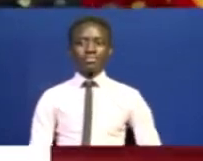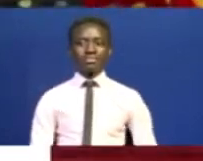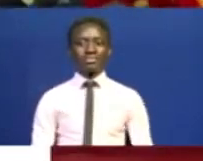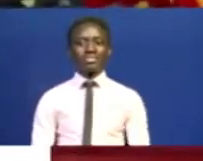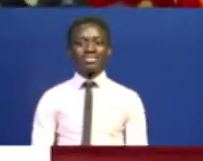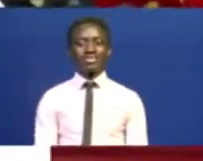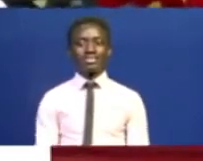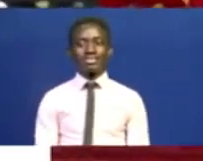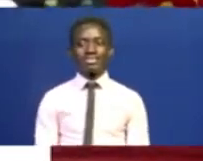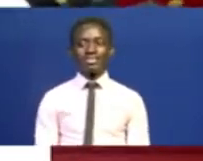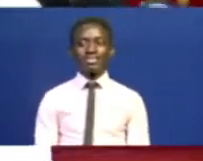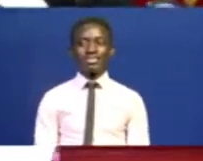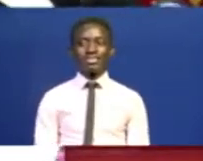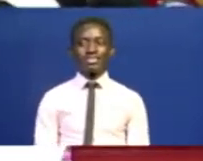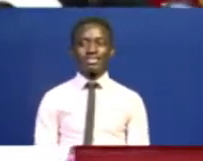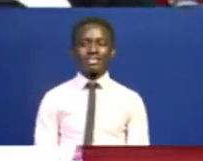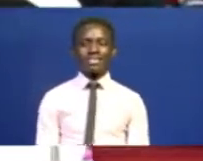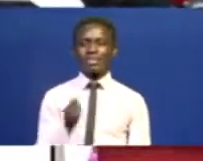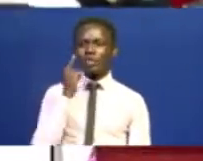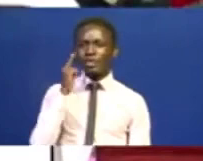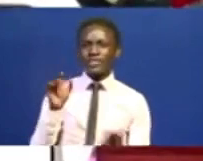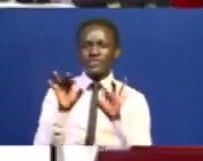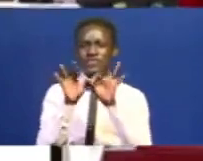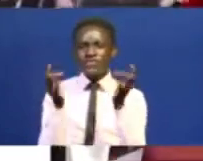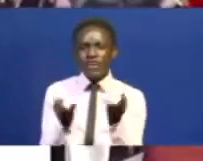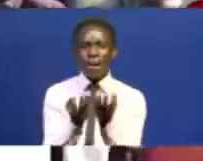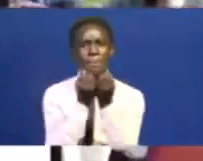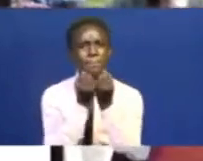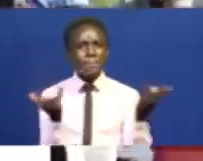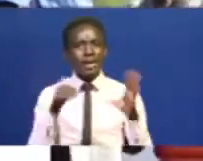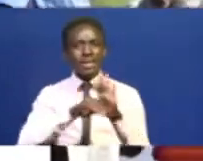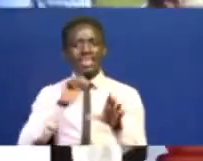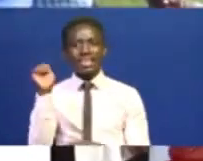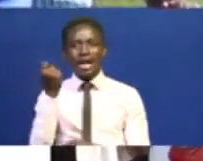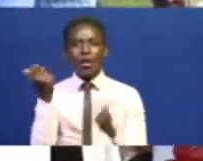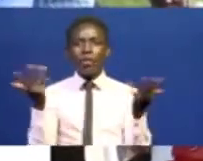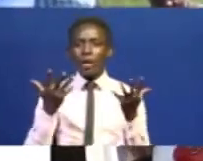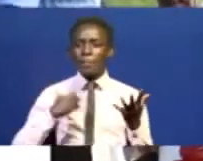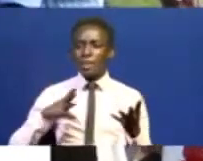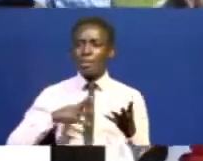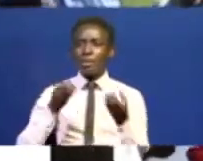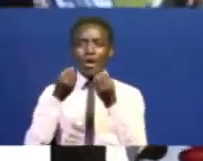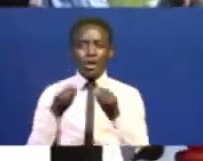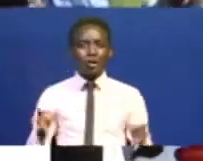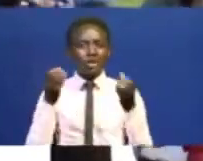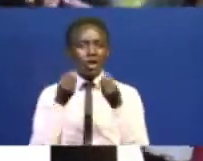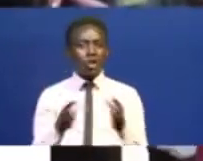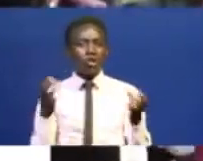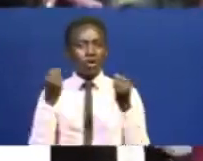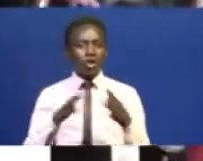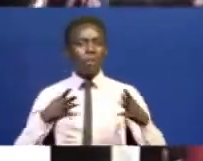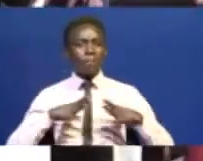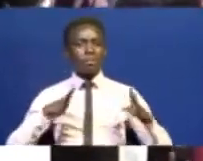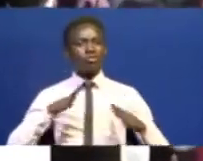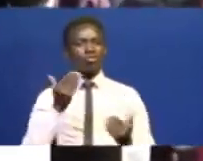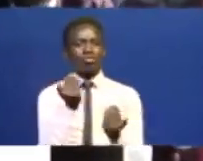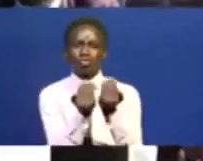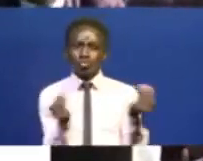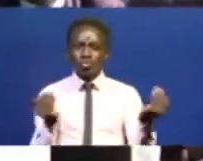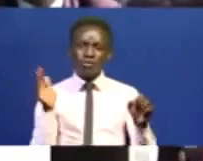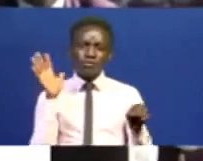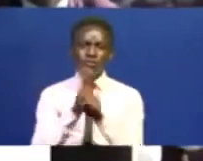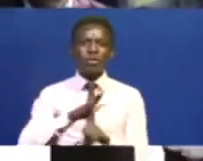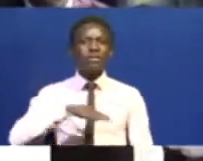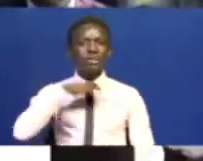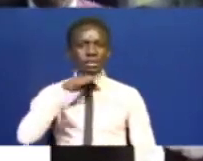Hii ni mfano wa familia nyingi hapa nchini Kenya ambapo watu wengi wamepoteza ama watoto wengi na watu wamepoteza maisha kwa sababu ya